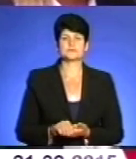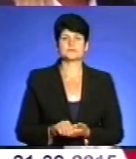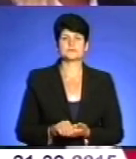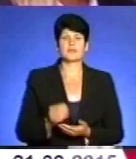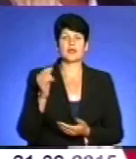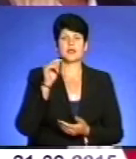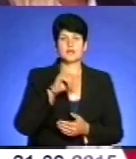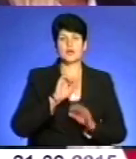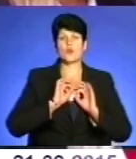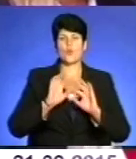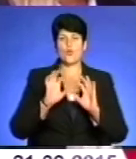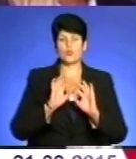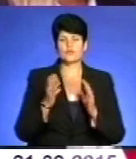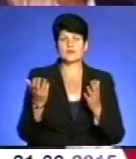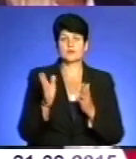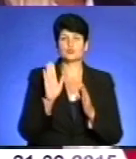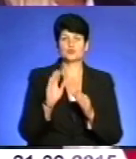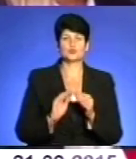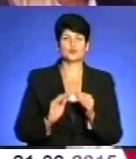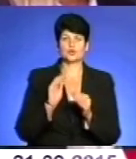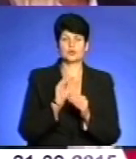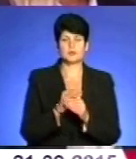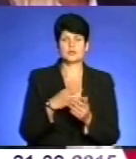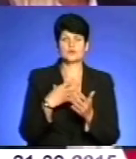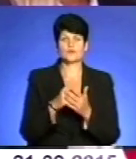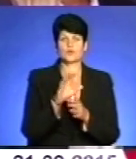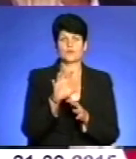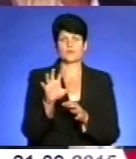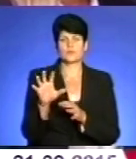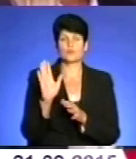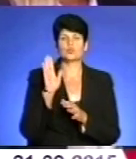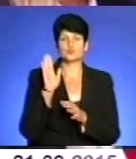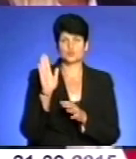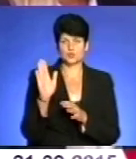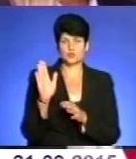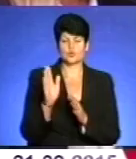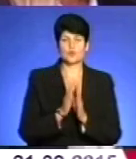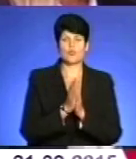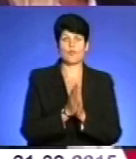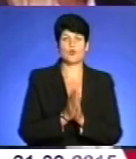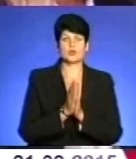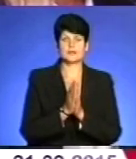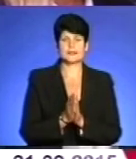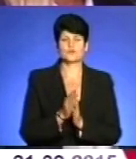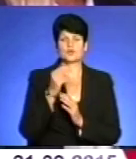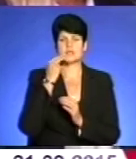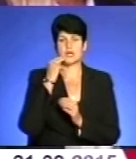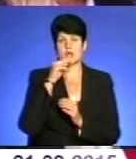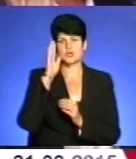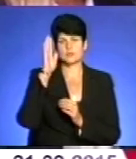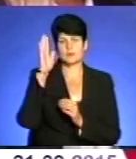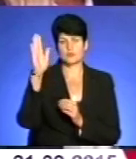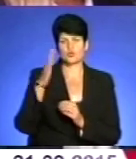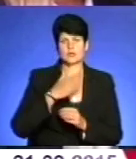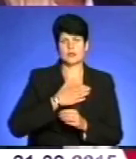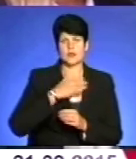ті оповіді, які вони будуть додавати до своїх фотокарток, будуть молитвою за краще майбутнє